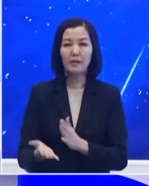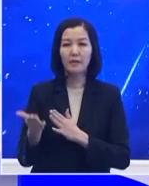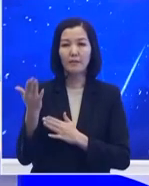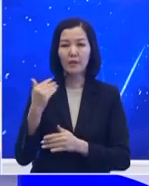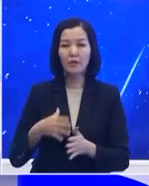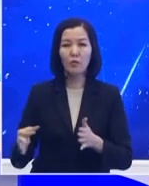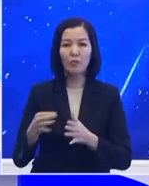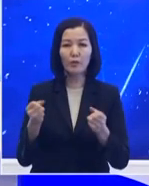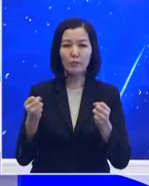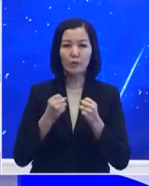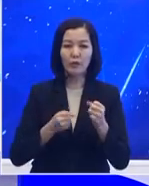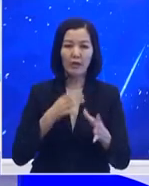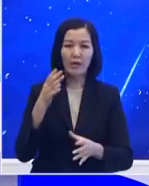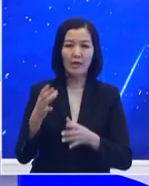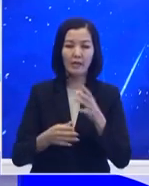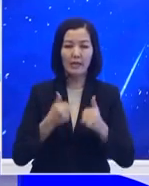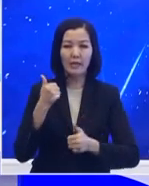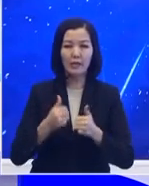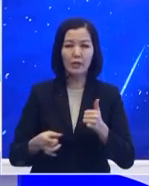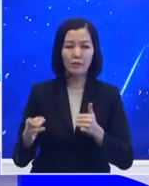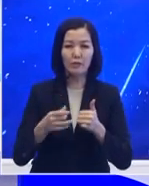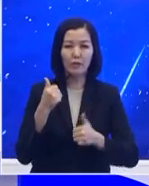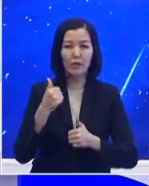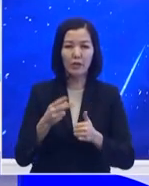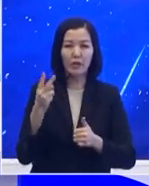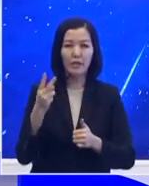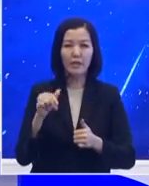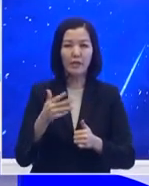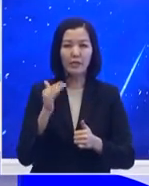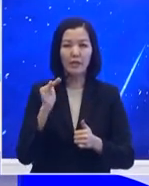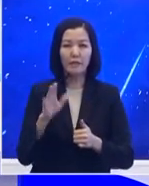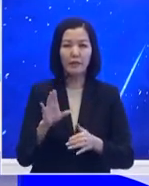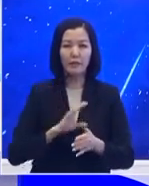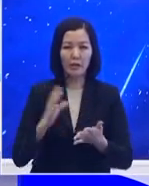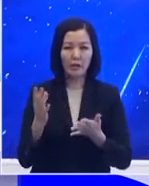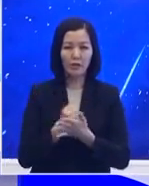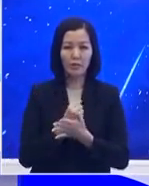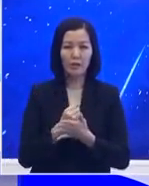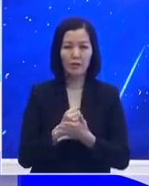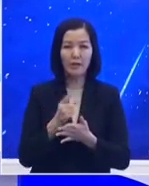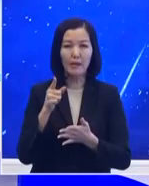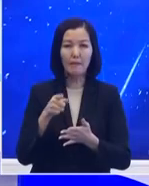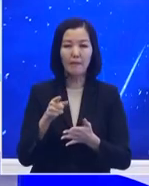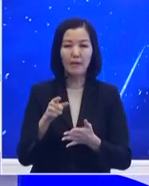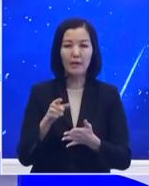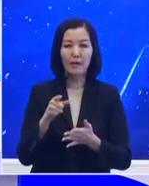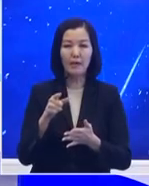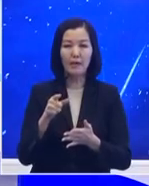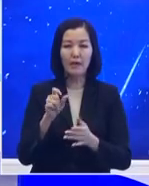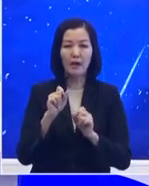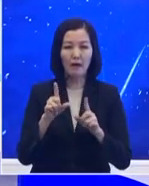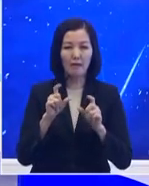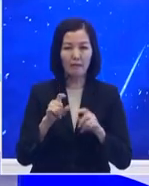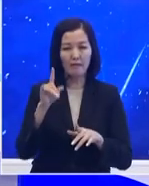Былтыр облыс спортшылары халықаралық және республикалық жарыстардан 2500-нан аса медаль жеңіп алды. Оның мыңға жуығы алтын.